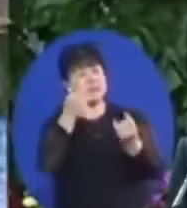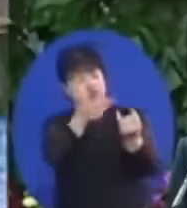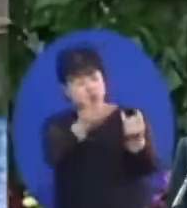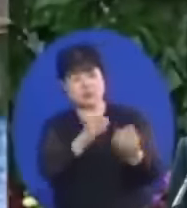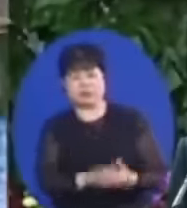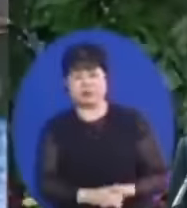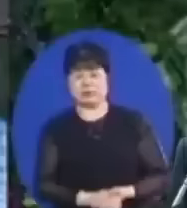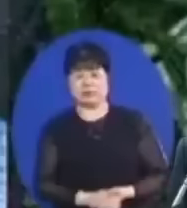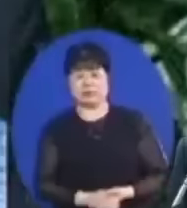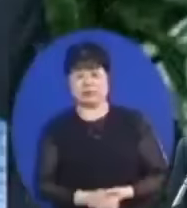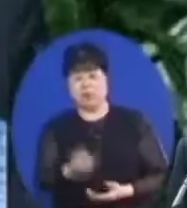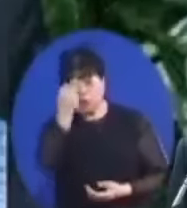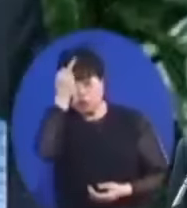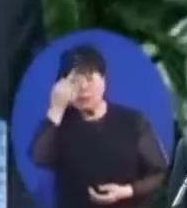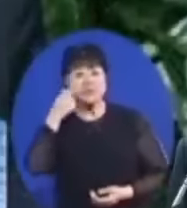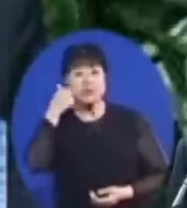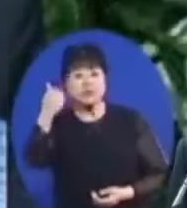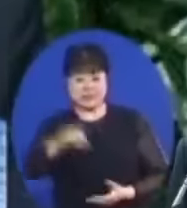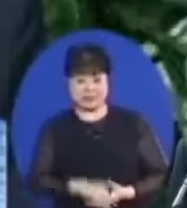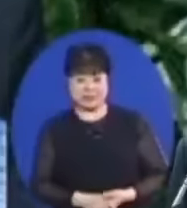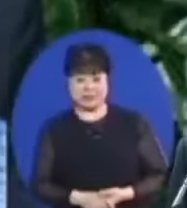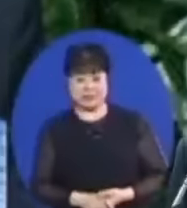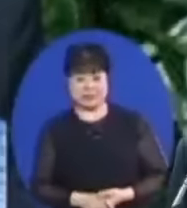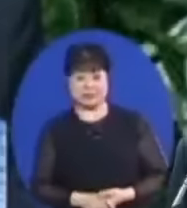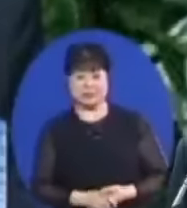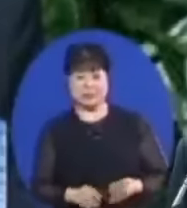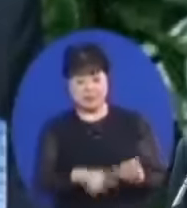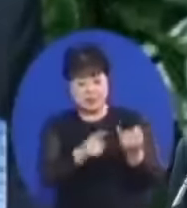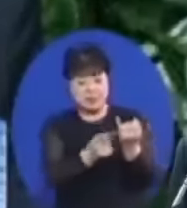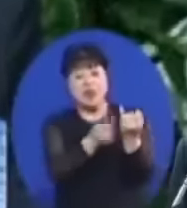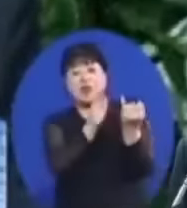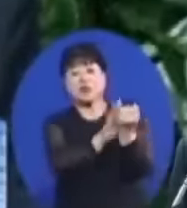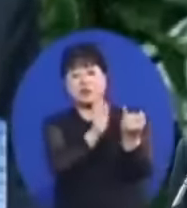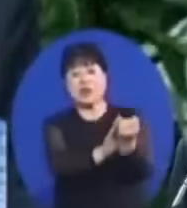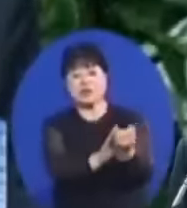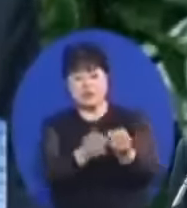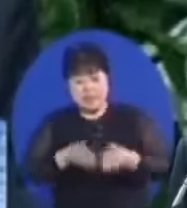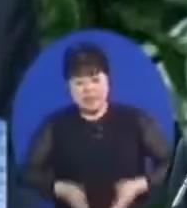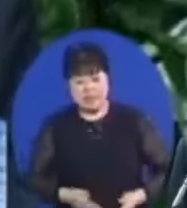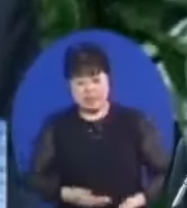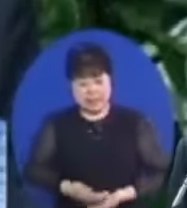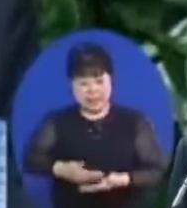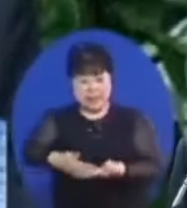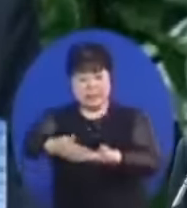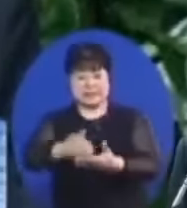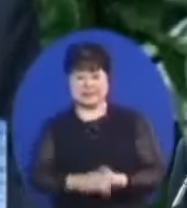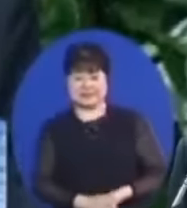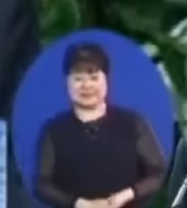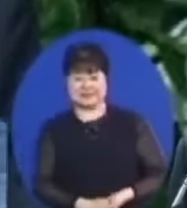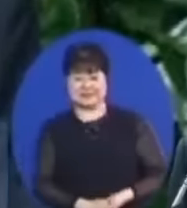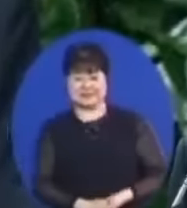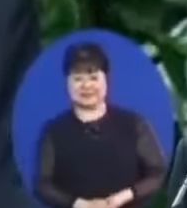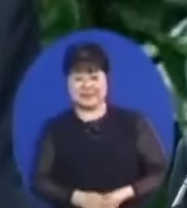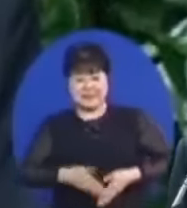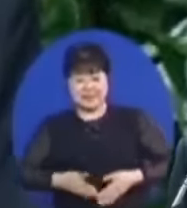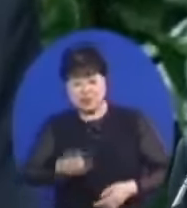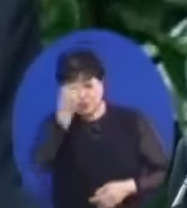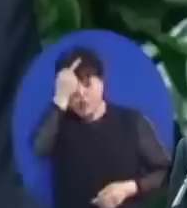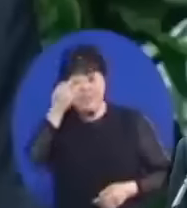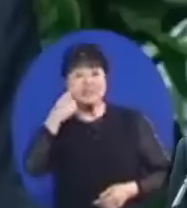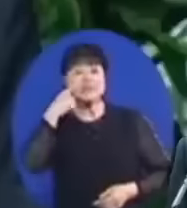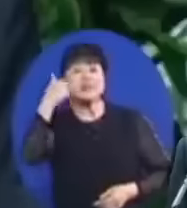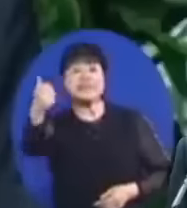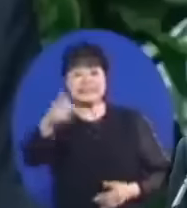주십시오. 그리고 우리 최하실 목사님은 그 산모를 도와서 아기를 봤습니다. 우리 최하실 목사님은